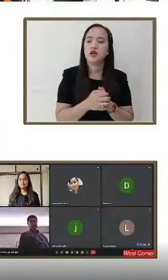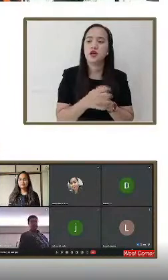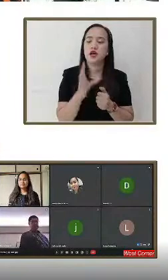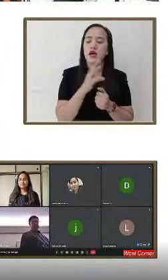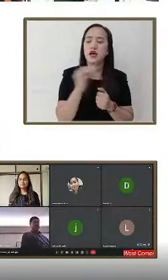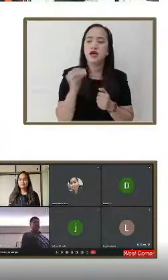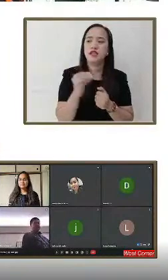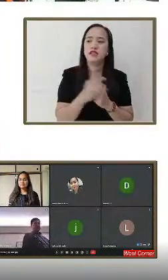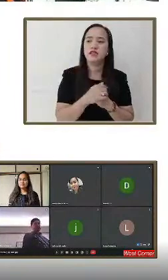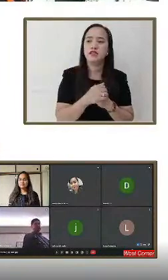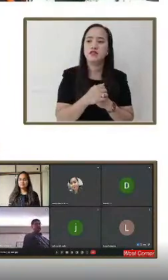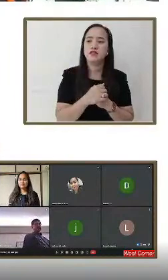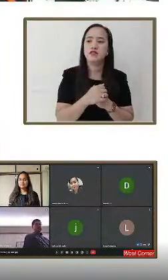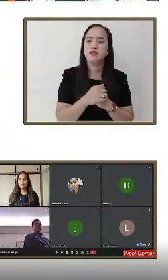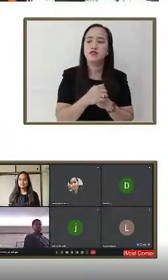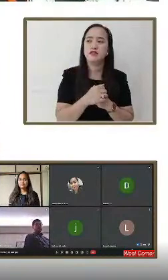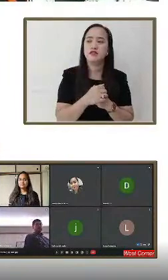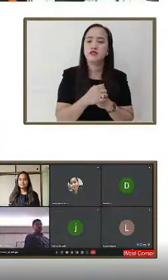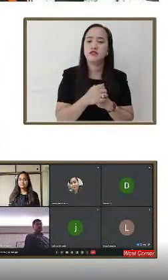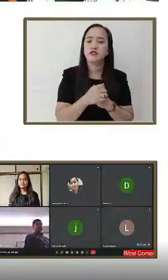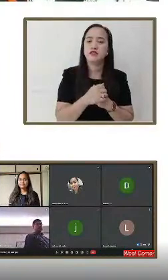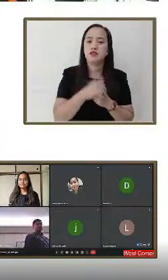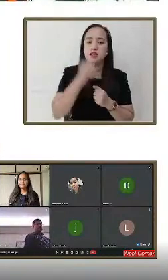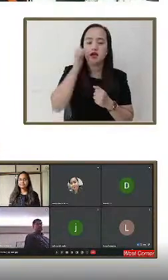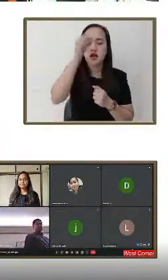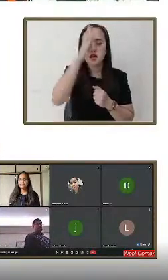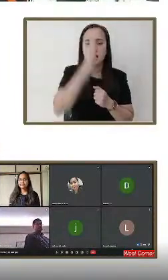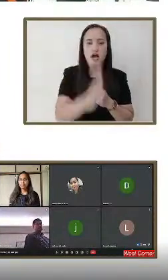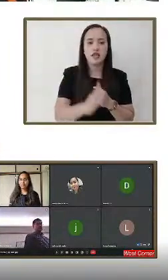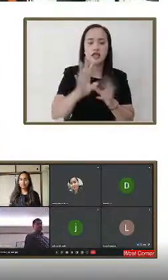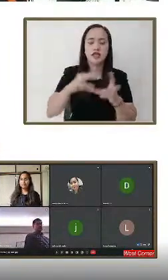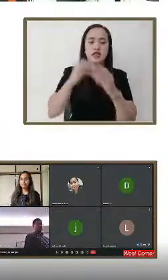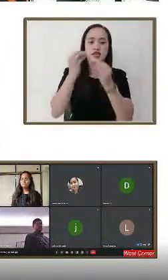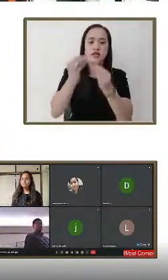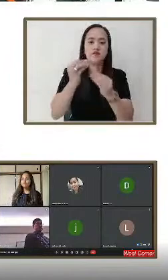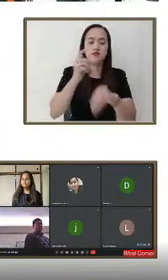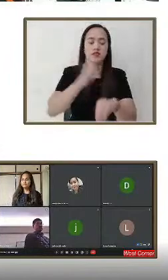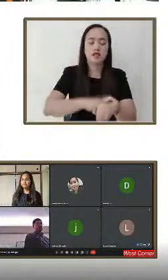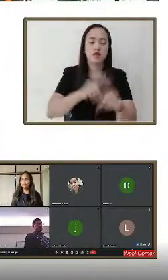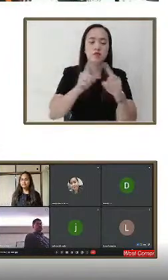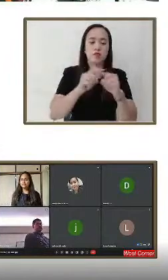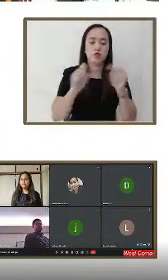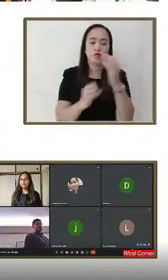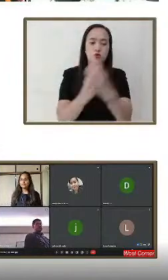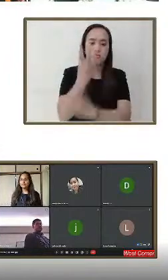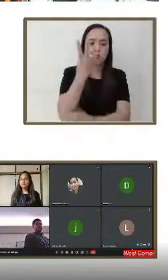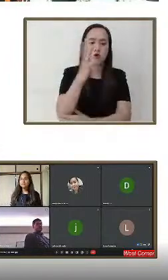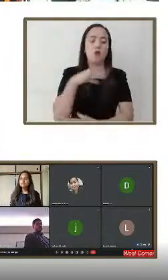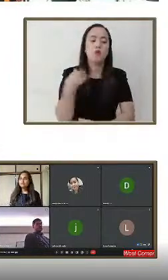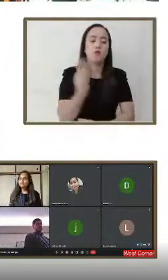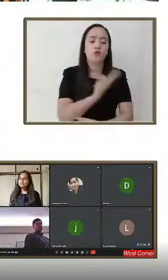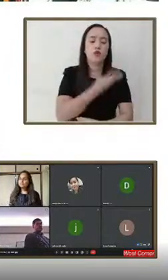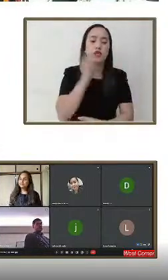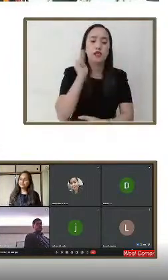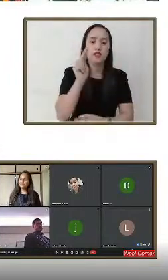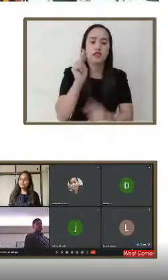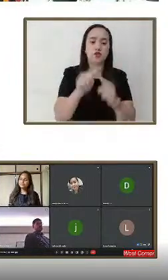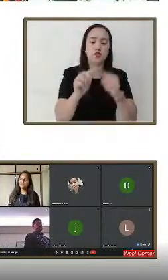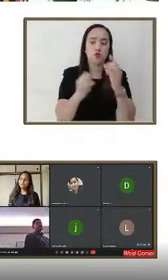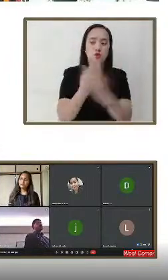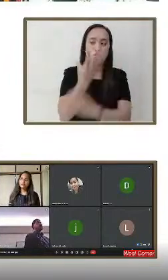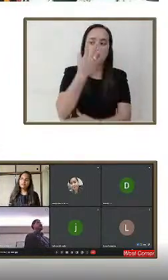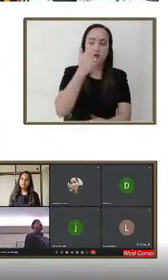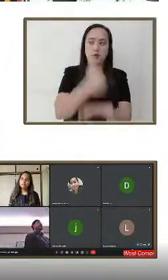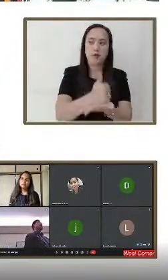Panginoon ng pagkakataon na lumago sa pananampalataya. We need to grow. Amen? All right.